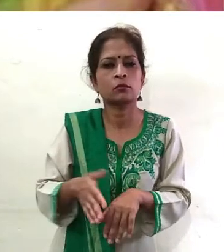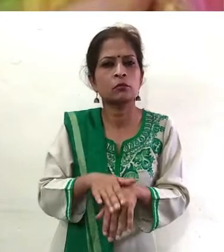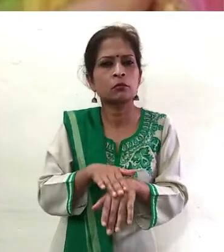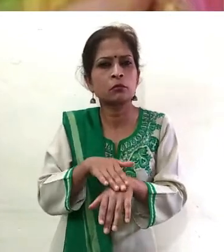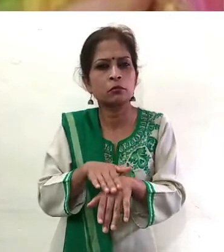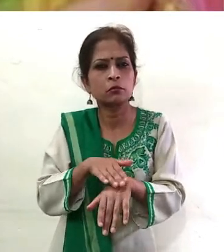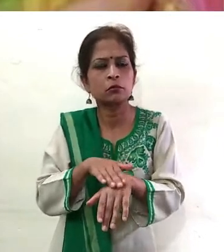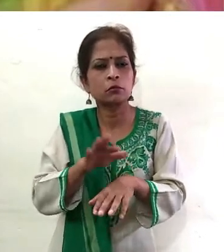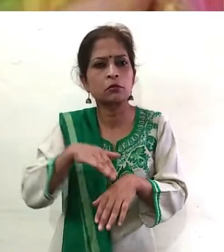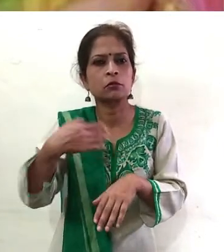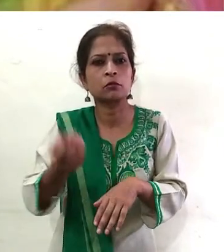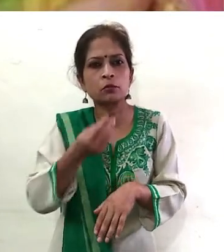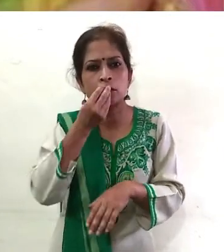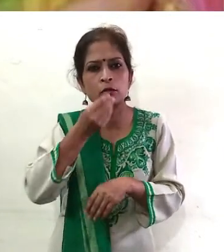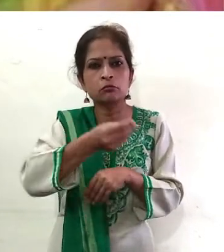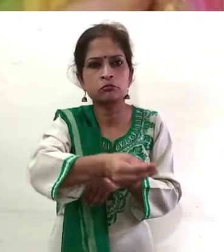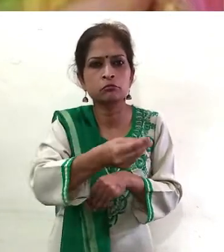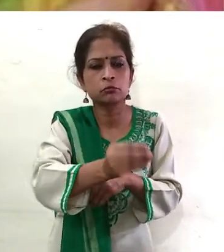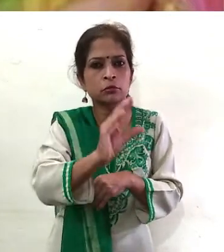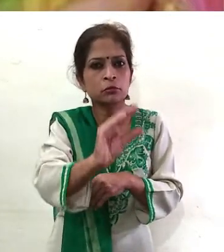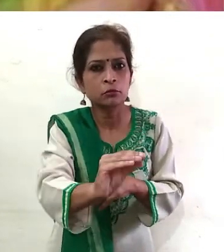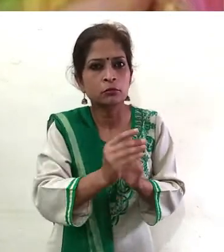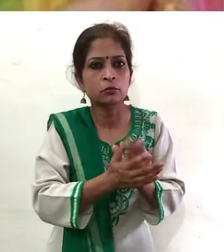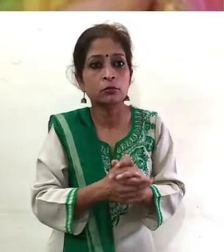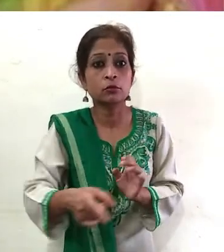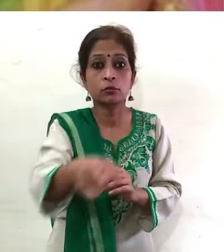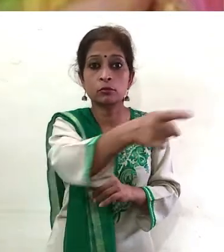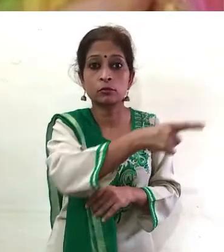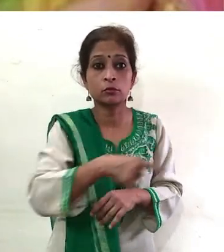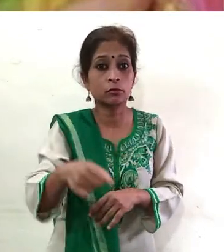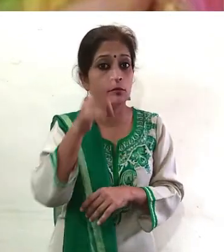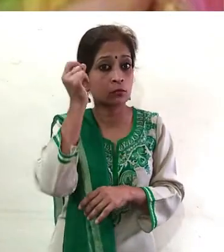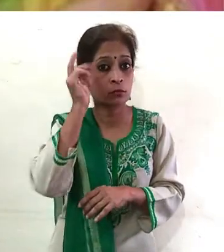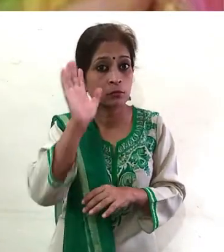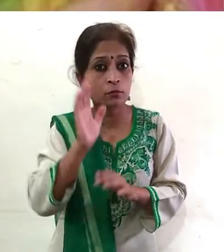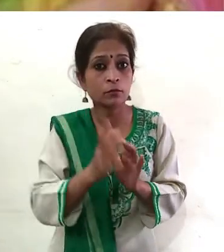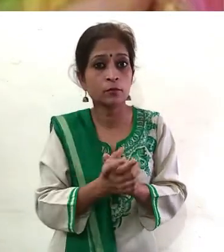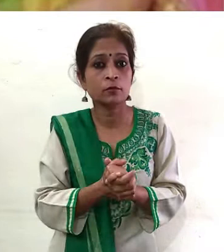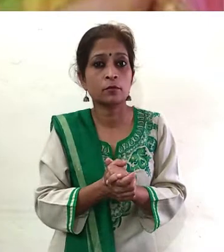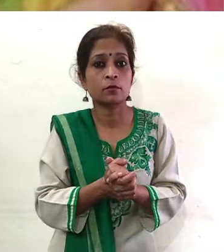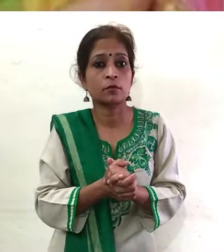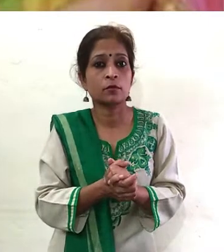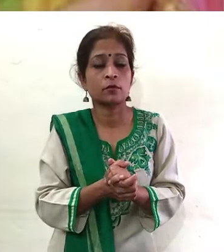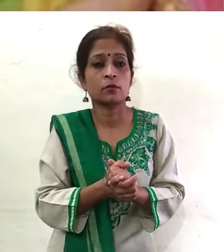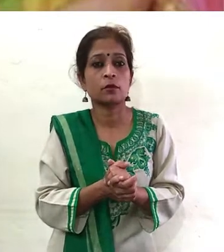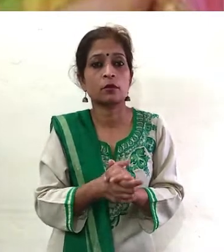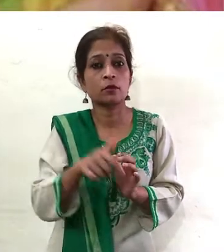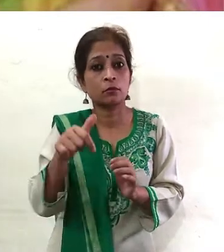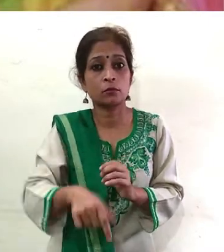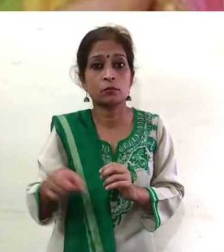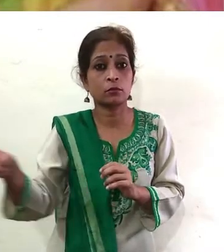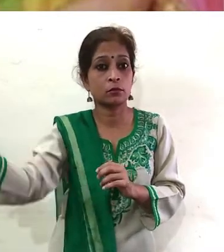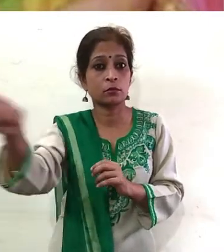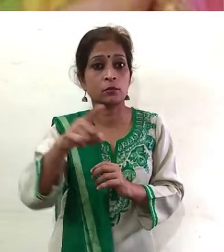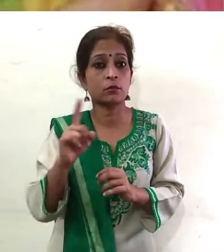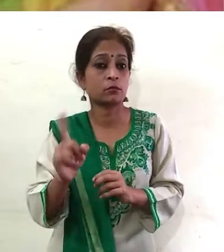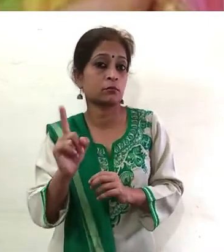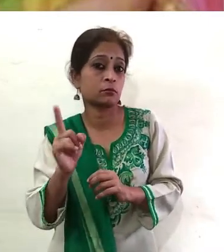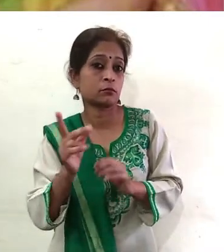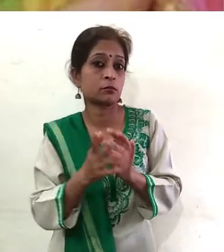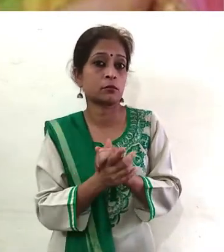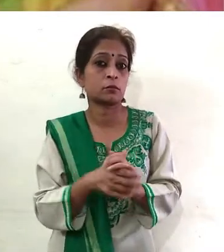की मात्रा कम होती गई नलों पर पता चल गया कि शायद इसमें कुछ चाल